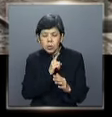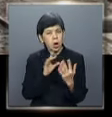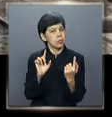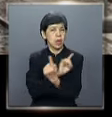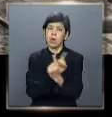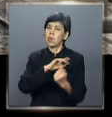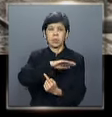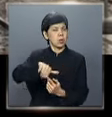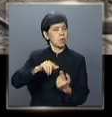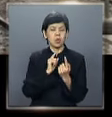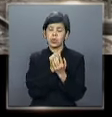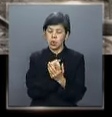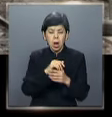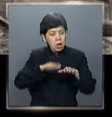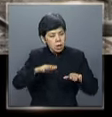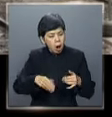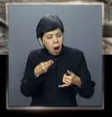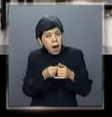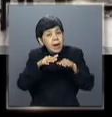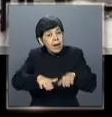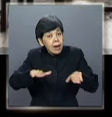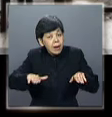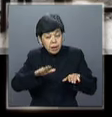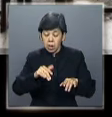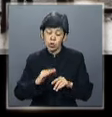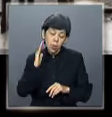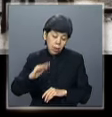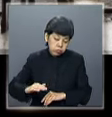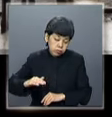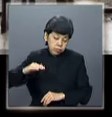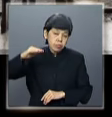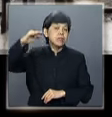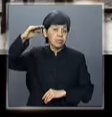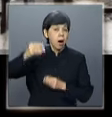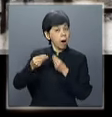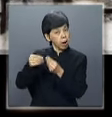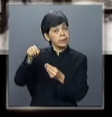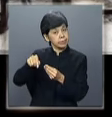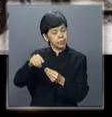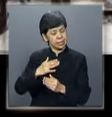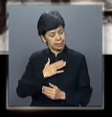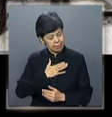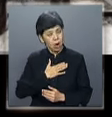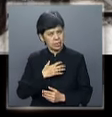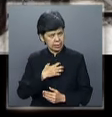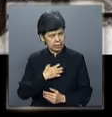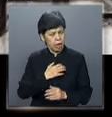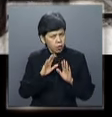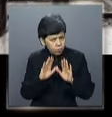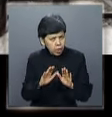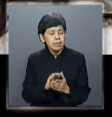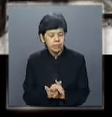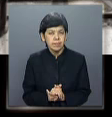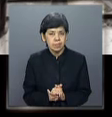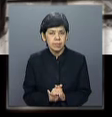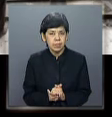มตรงนี้ให้เด็กเพราะว่าเด็กคือผู้ใหญ่ในอนาคตอะไรเงี้ยค่ะเราก็เลยอยากจะฝากจากห้างสาวของเ